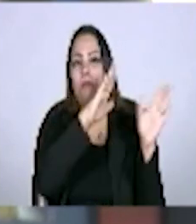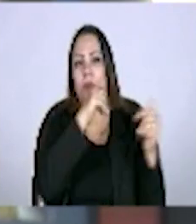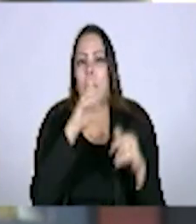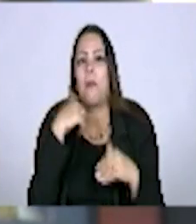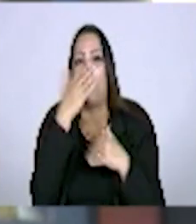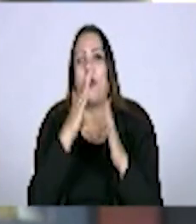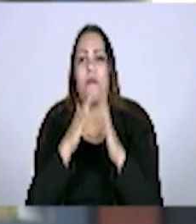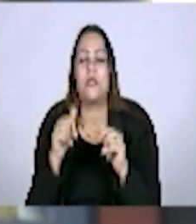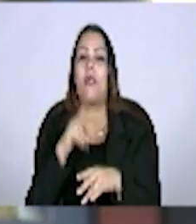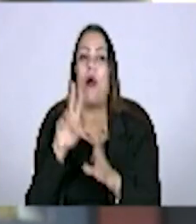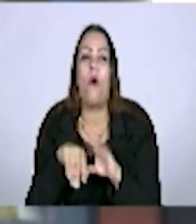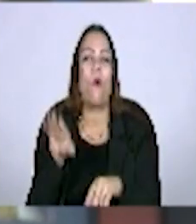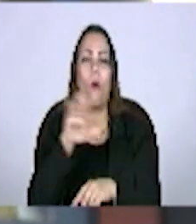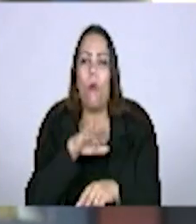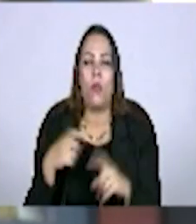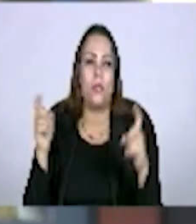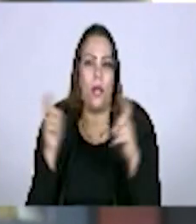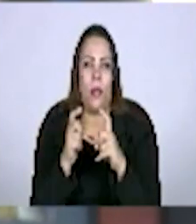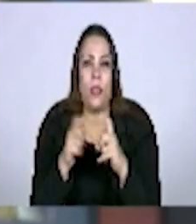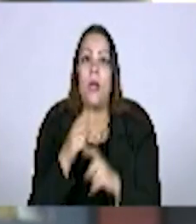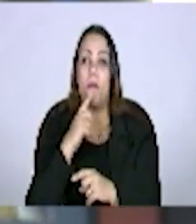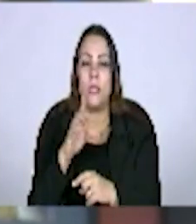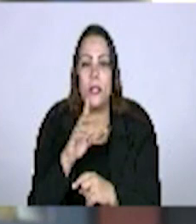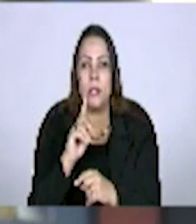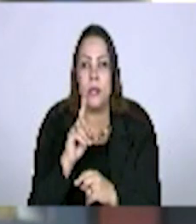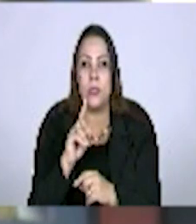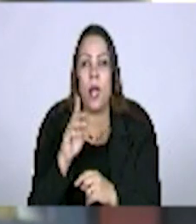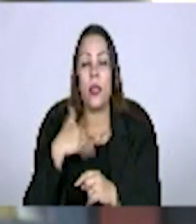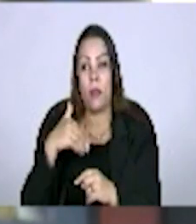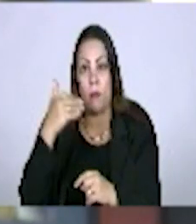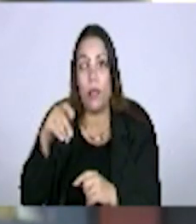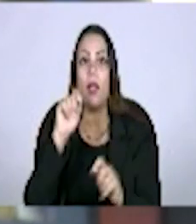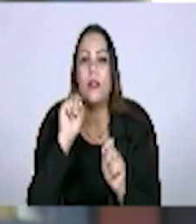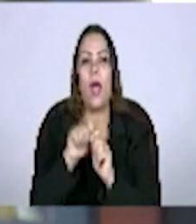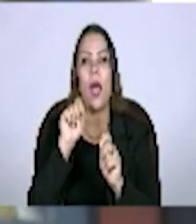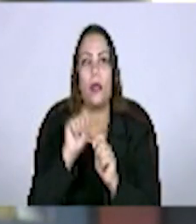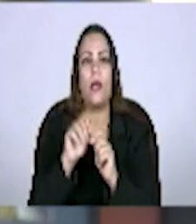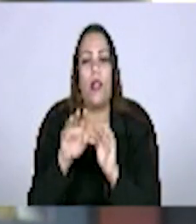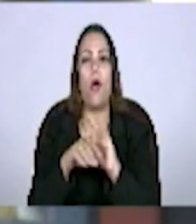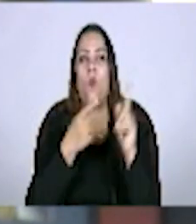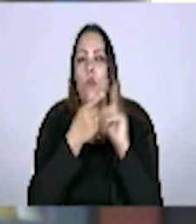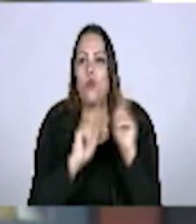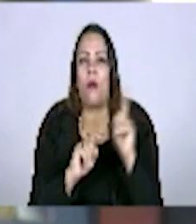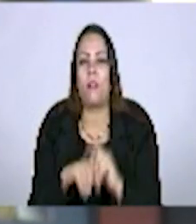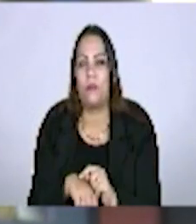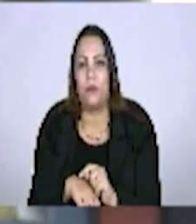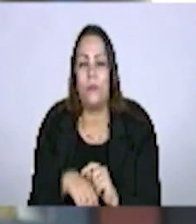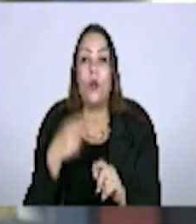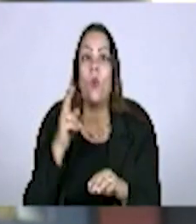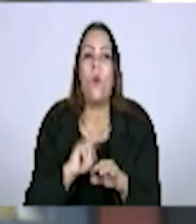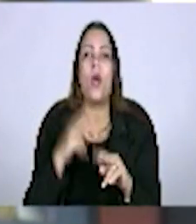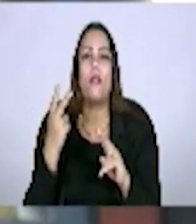دي طبعا دي كلها تحديات لكن نحن مقدمين على تعديل وزاري والتعديل الوزاري دون